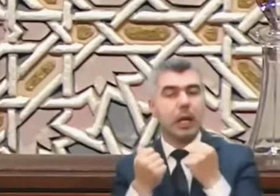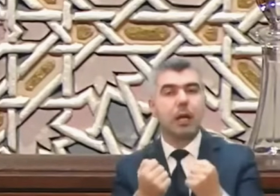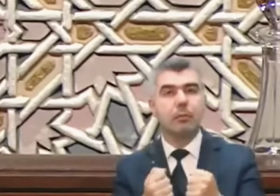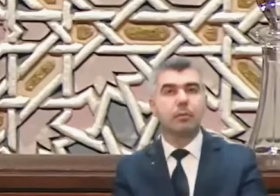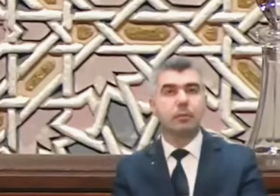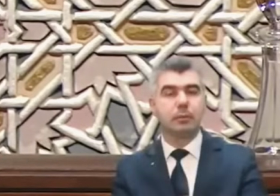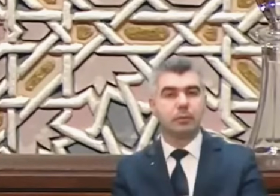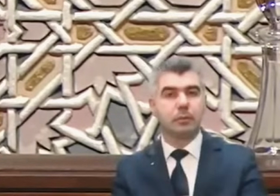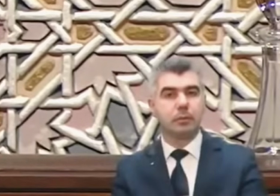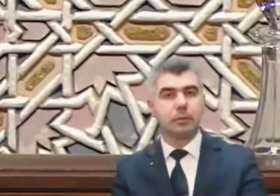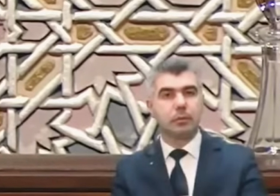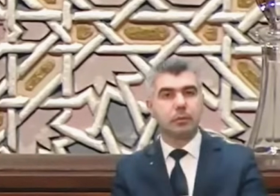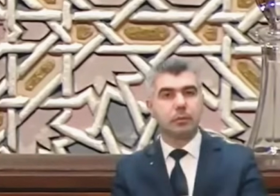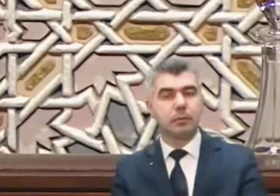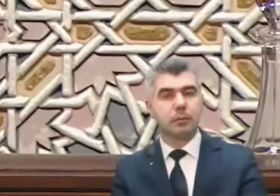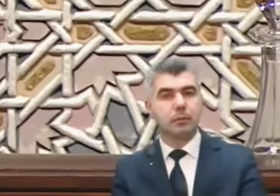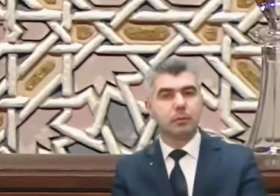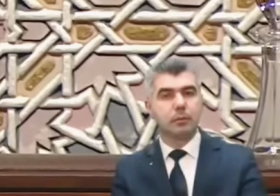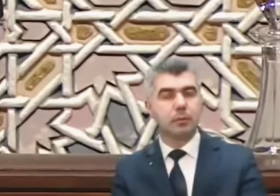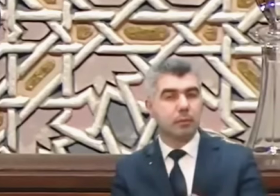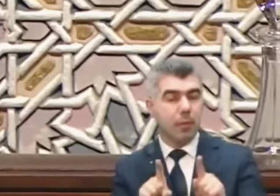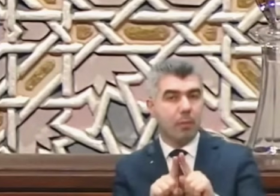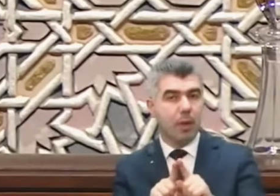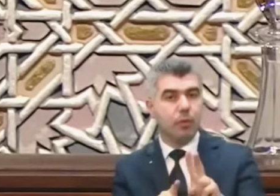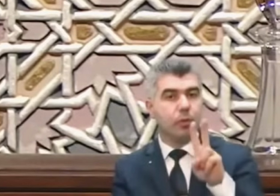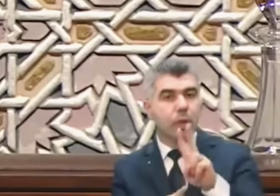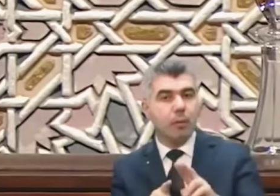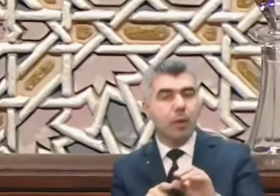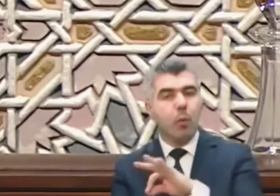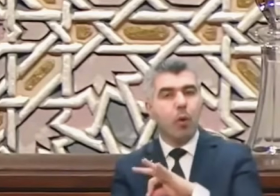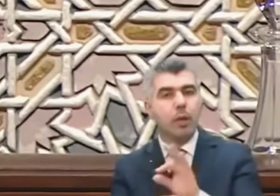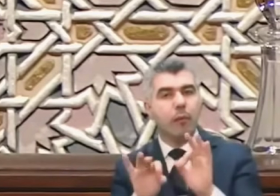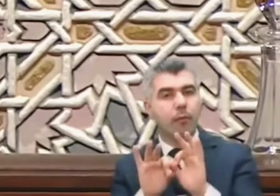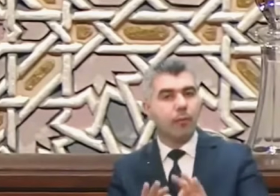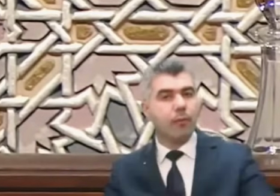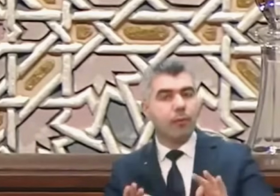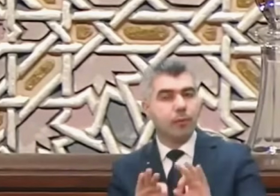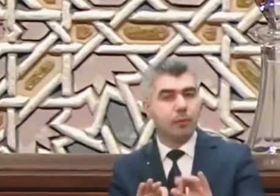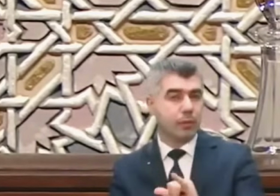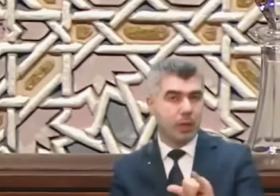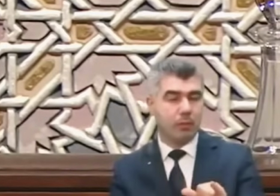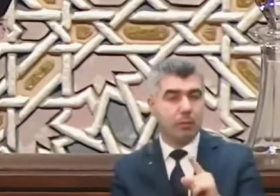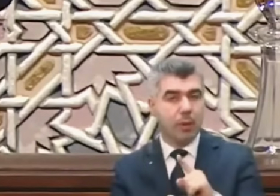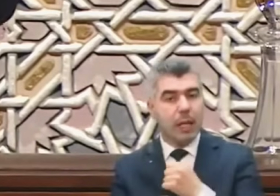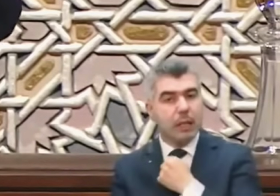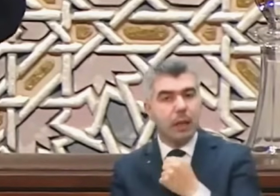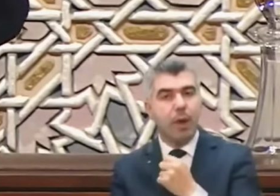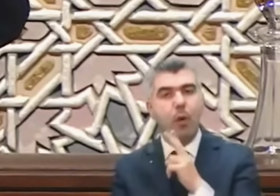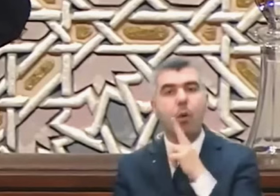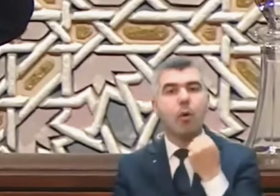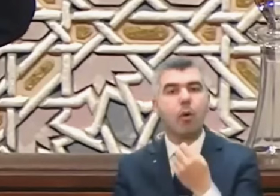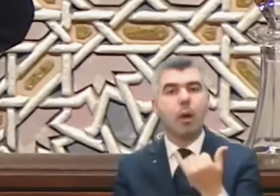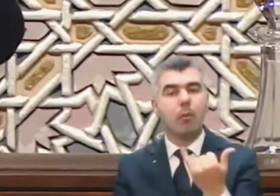اوه اللي كيسمو الوزير عادي يجي حتى نهار الجمعه، ما كاين لا موظفين كذا. احنا كندافعوا على الحكومه وكندافعوا على